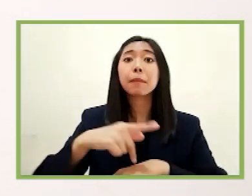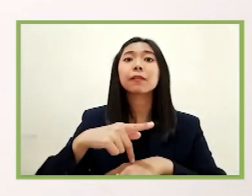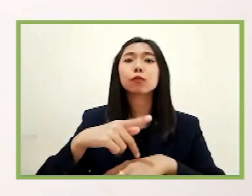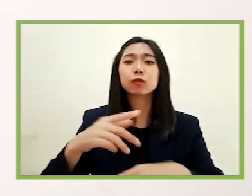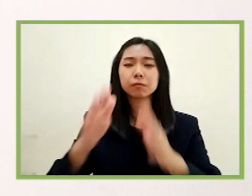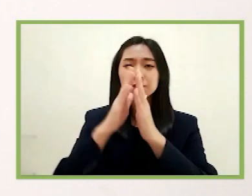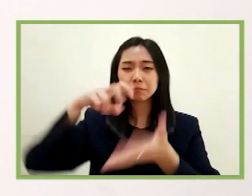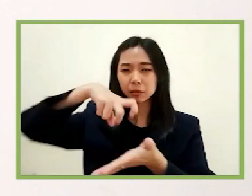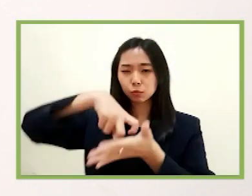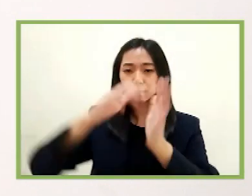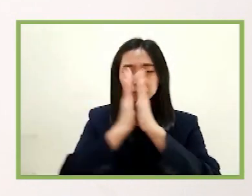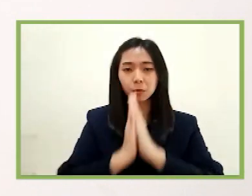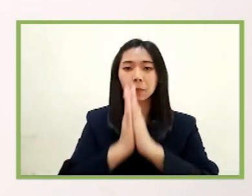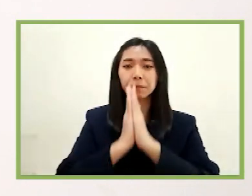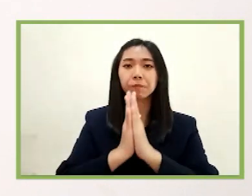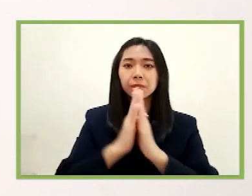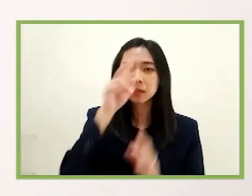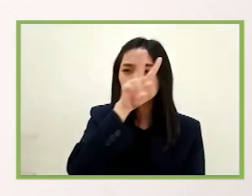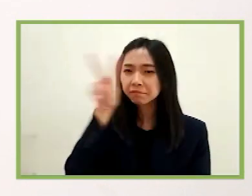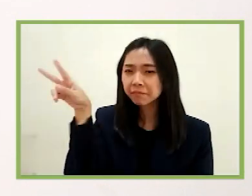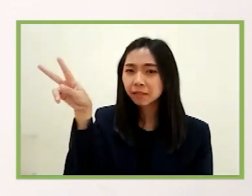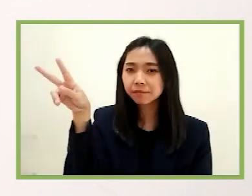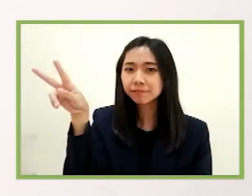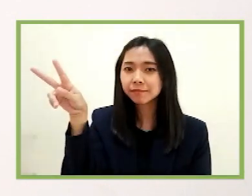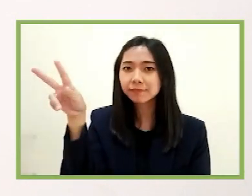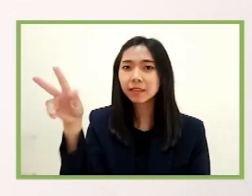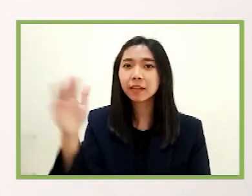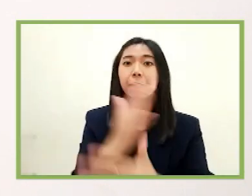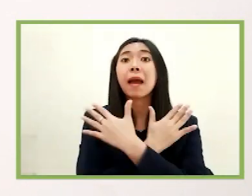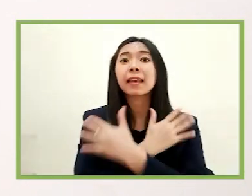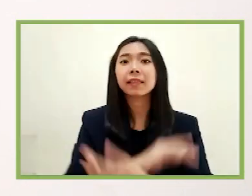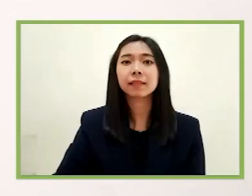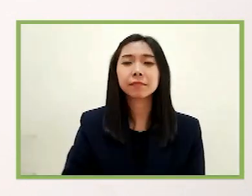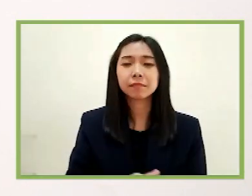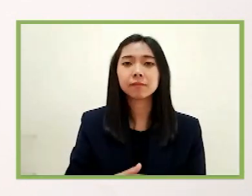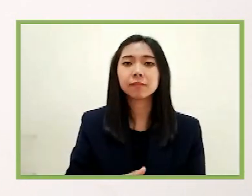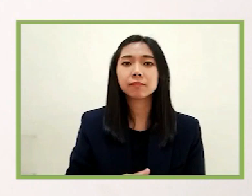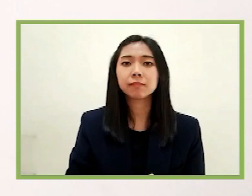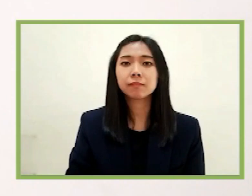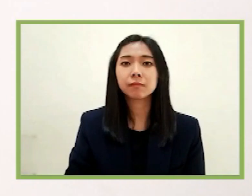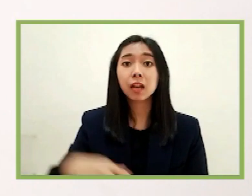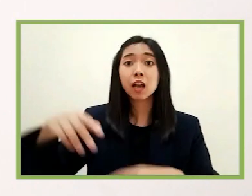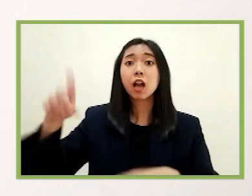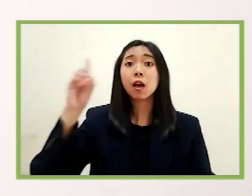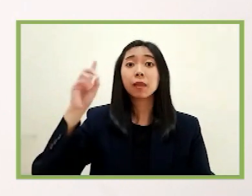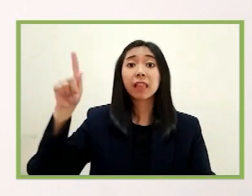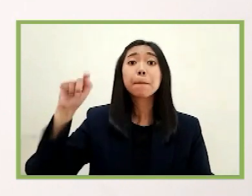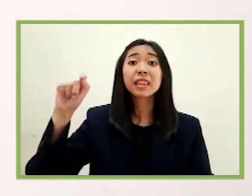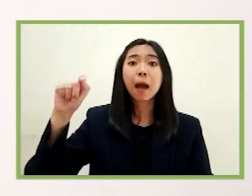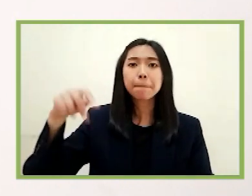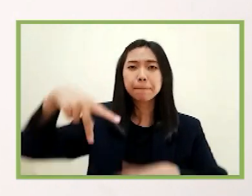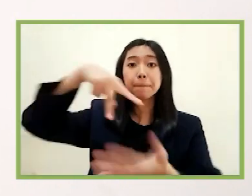berdoa kemudian ia berpaling ke mayat itu dan berkata Tabita Bangkitlah hai